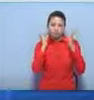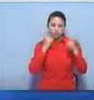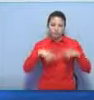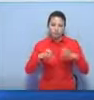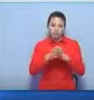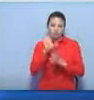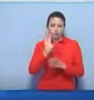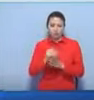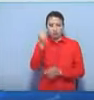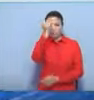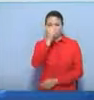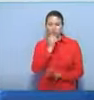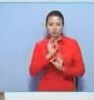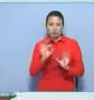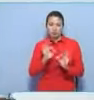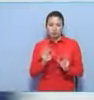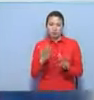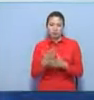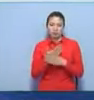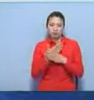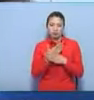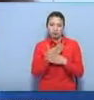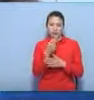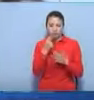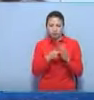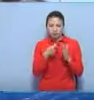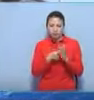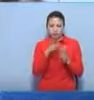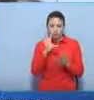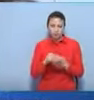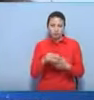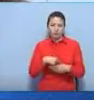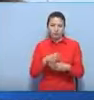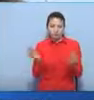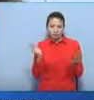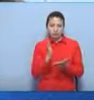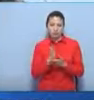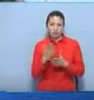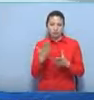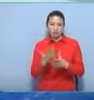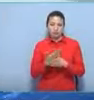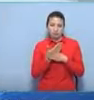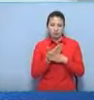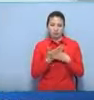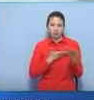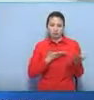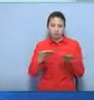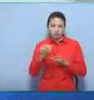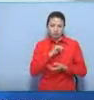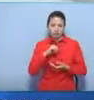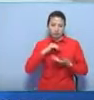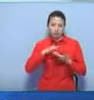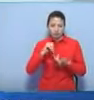ұжымына барлығына рахмет айтамын. Басымды иіп, міне продуктымызды бәріміз алып отырық. Көмегімді беремін, келіңіздер деп бізді осы